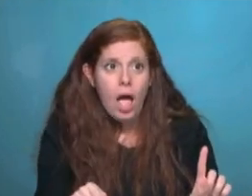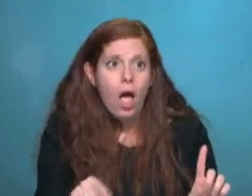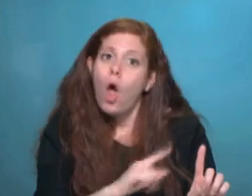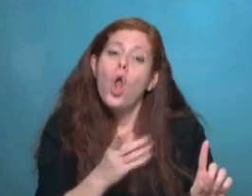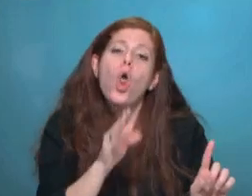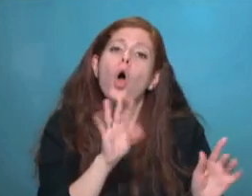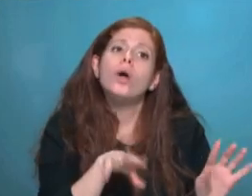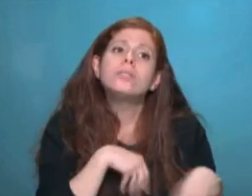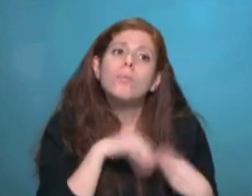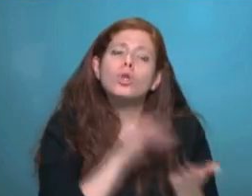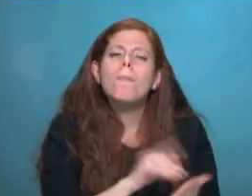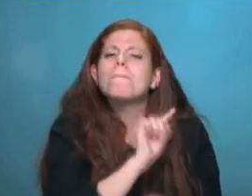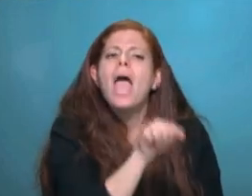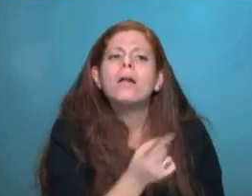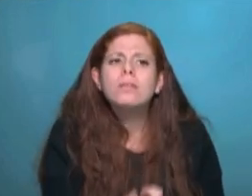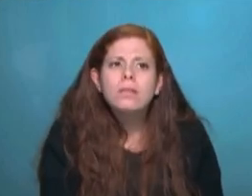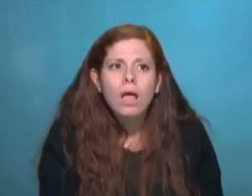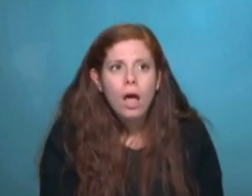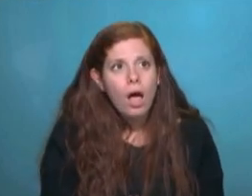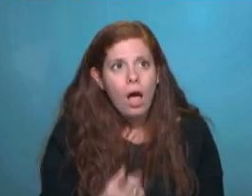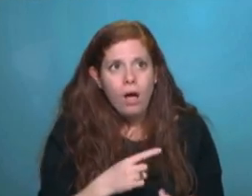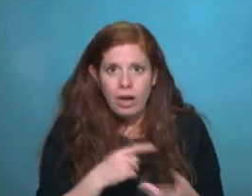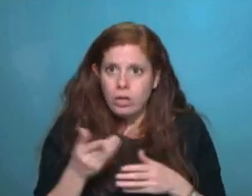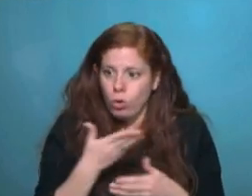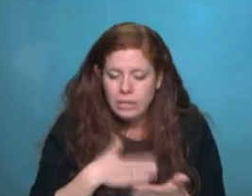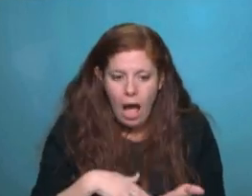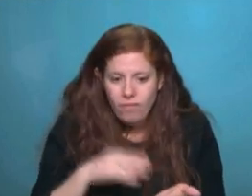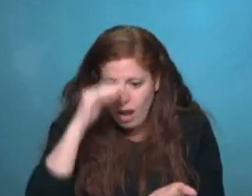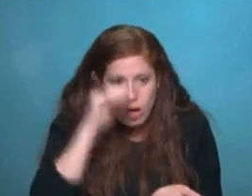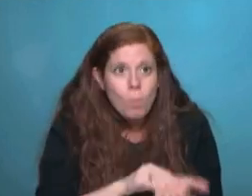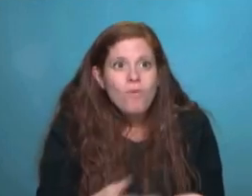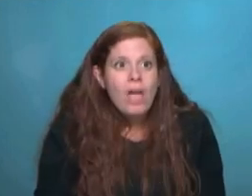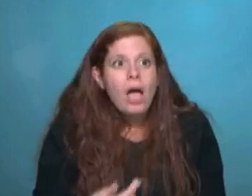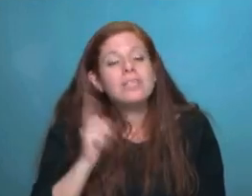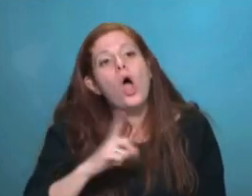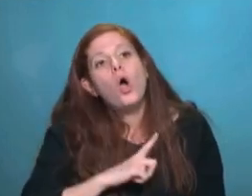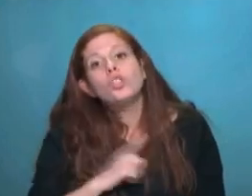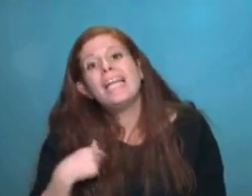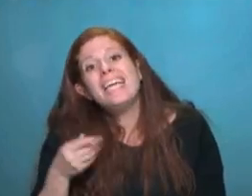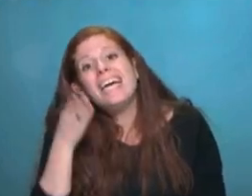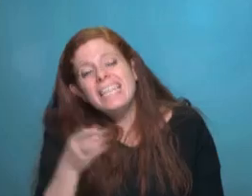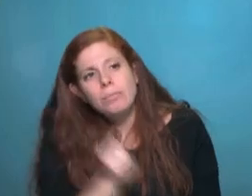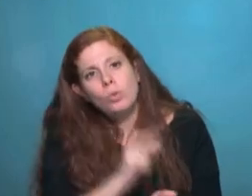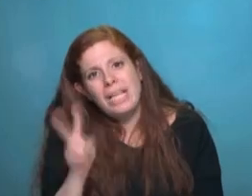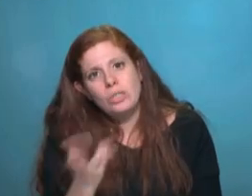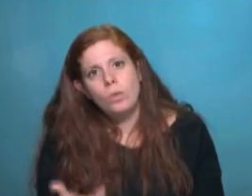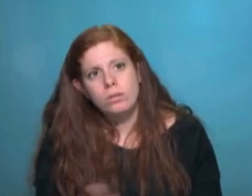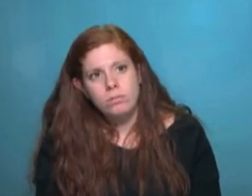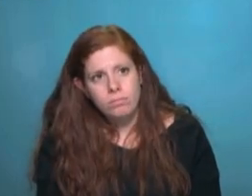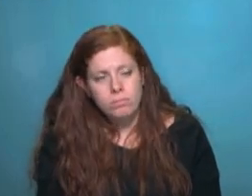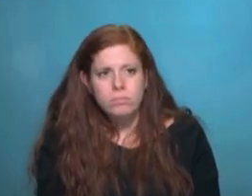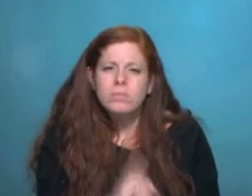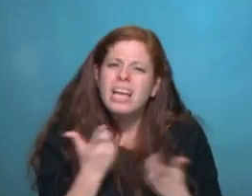לרשום אותו. אני נכנסתי ילד, אבל הוא לא מופיע אצלי בשום מקום, אז זאת אומרת... היה צריך לחכות שאני אכנס עם התעודת זהות. כן? אז למה בכלל